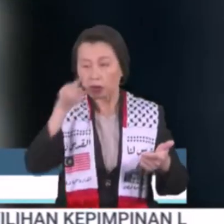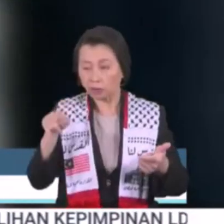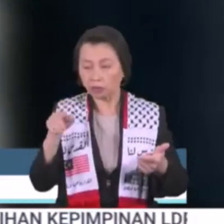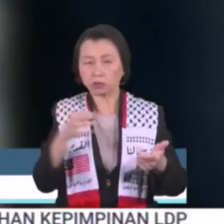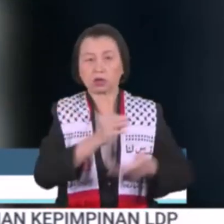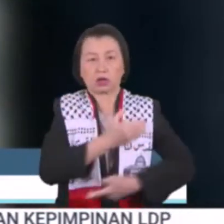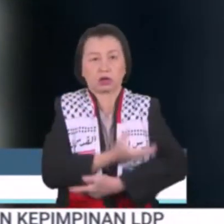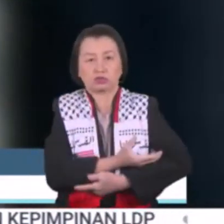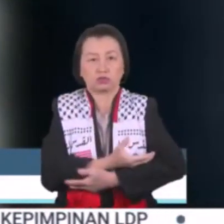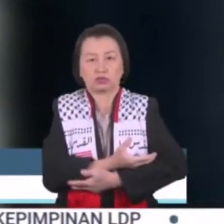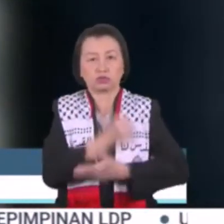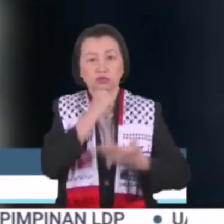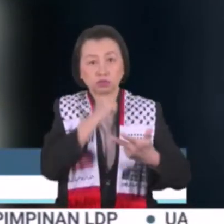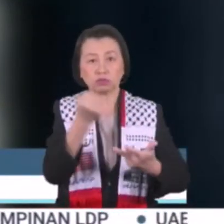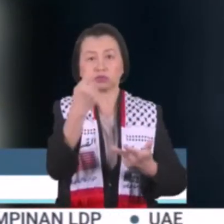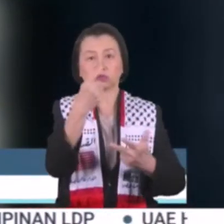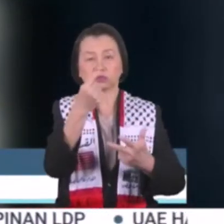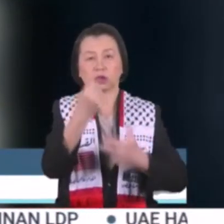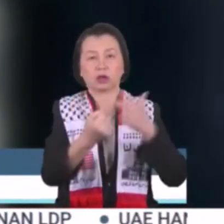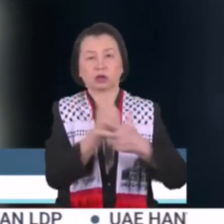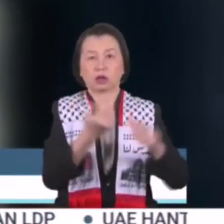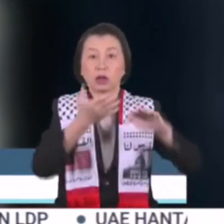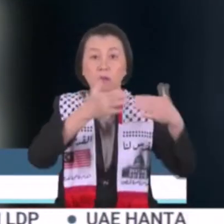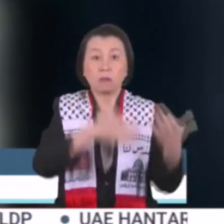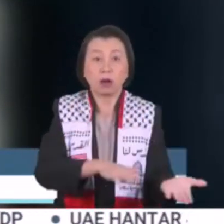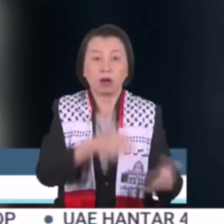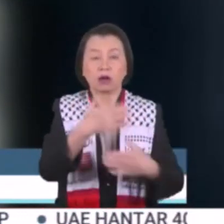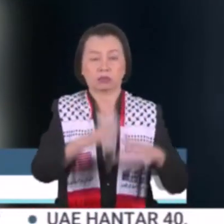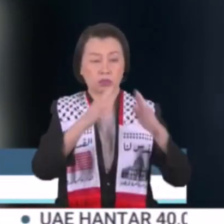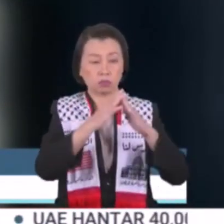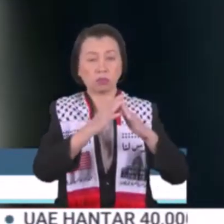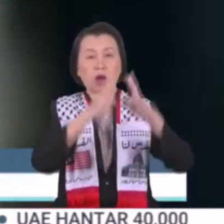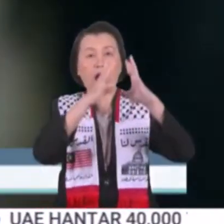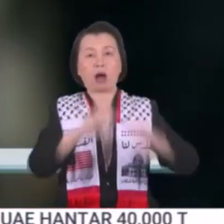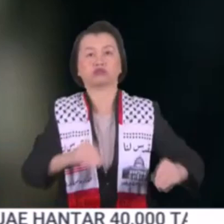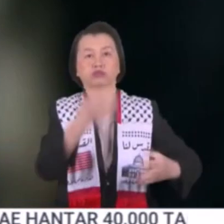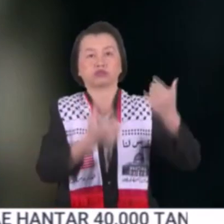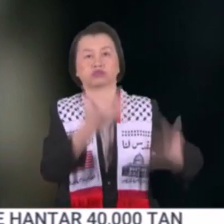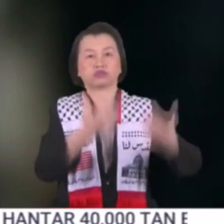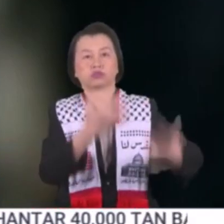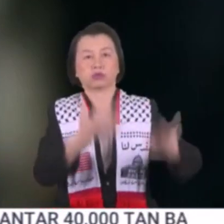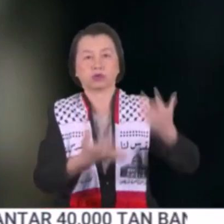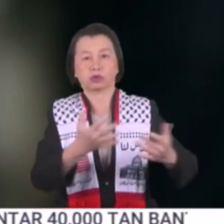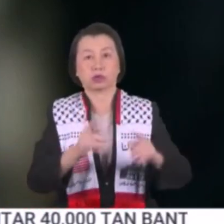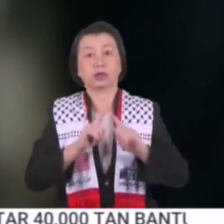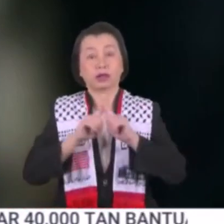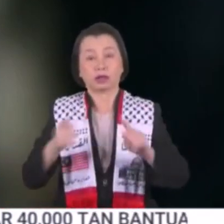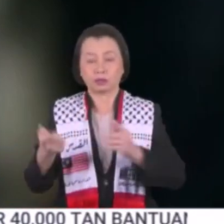suspek bersama cucu mangsa berusia 11 tahun maut selepas rumah mereka hangus dijilat api.